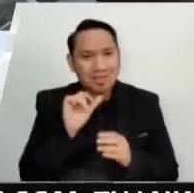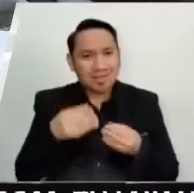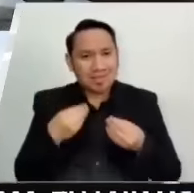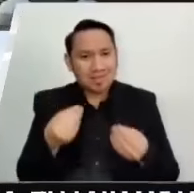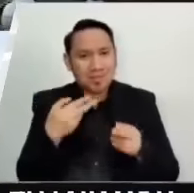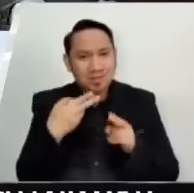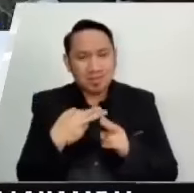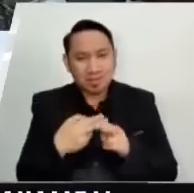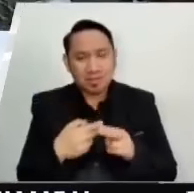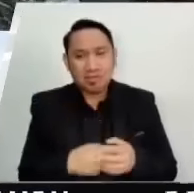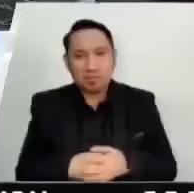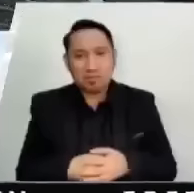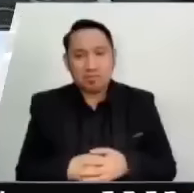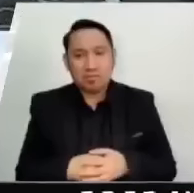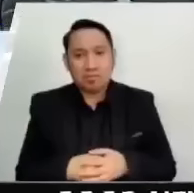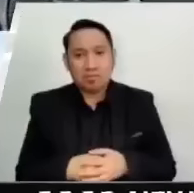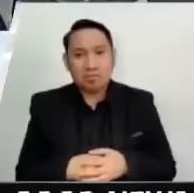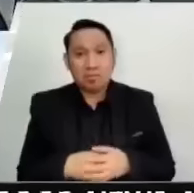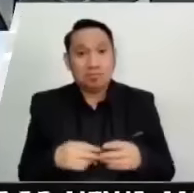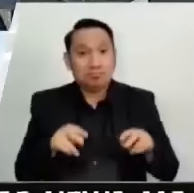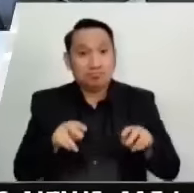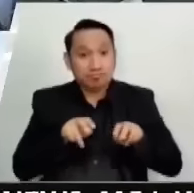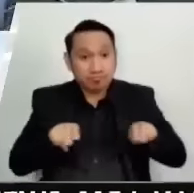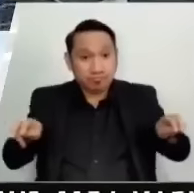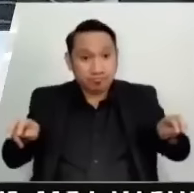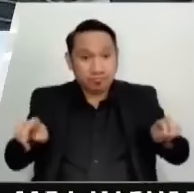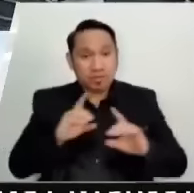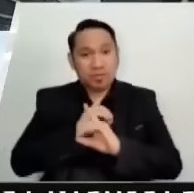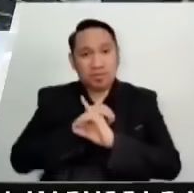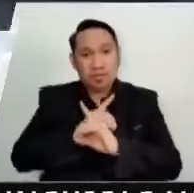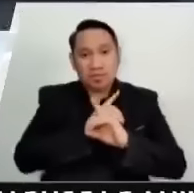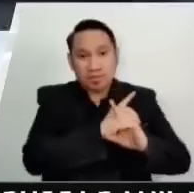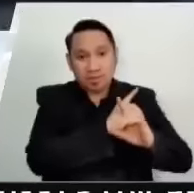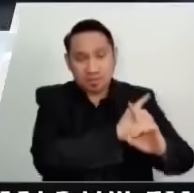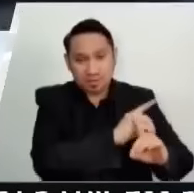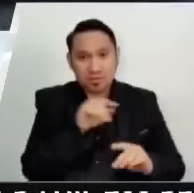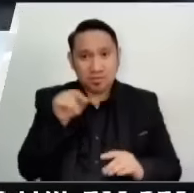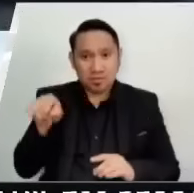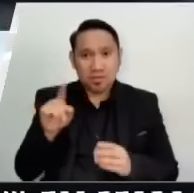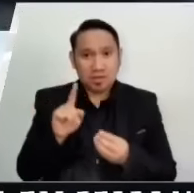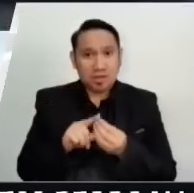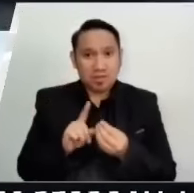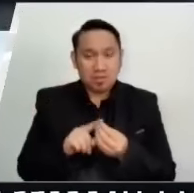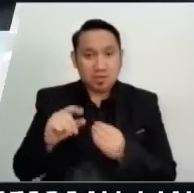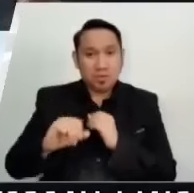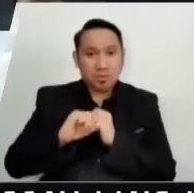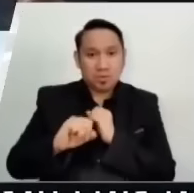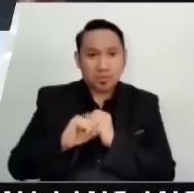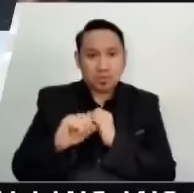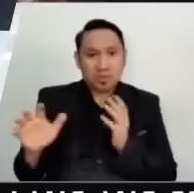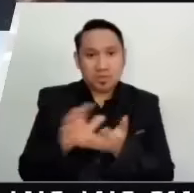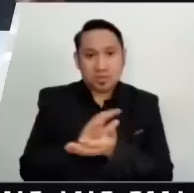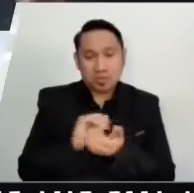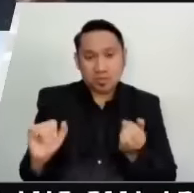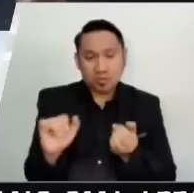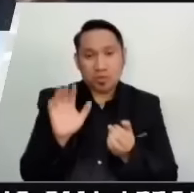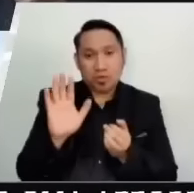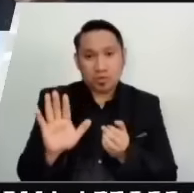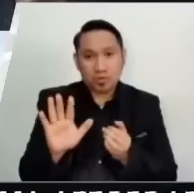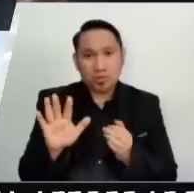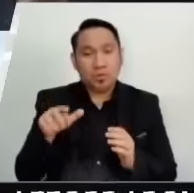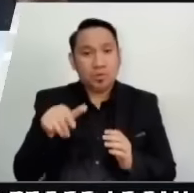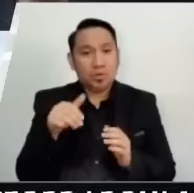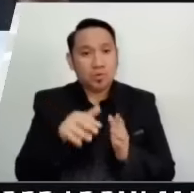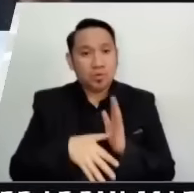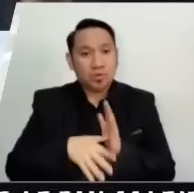kasamahang commissioners ang dumepensa kay Garcia laban sa anil kampanya para siraan si Garcia ang Comelec at